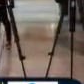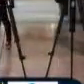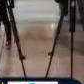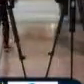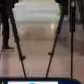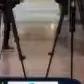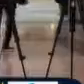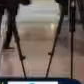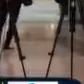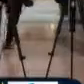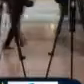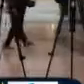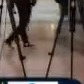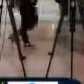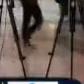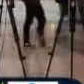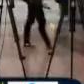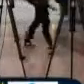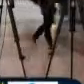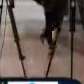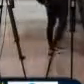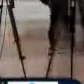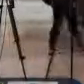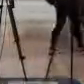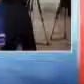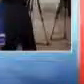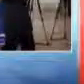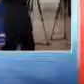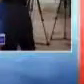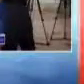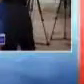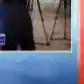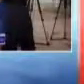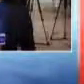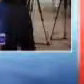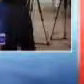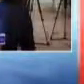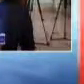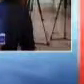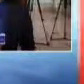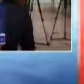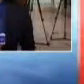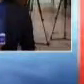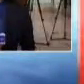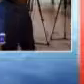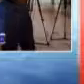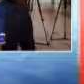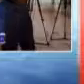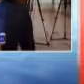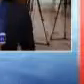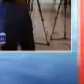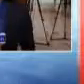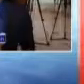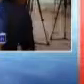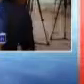ในวันที่15มกราคมซึ่งเป็นวันซักถามค่ะคุณณภัทรคุณองกตคะ ค่ะคุณกลกรนะคะ